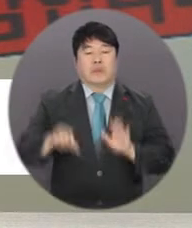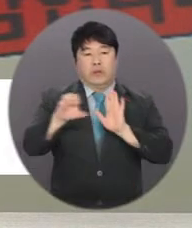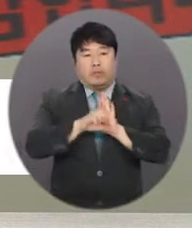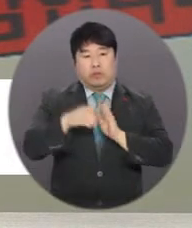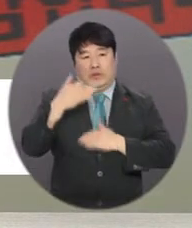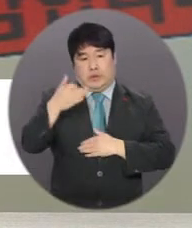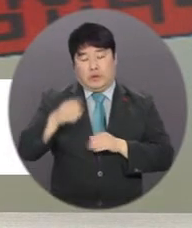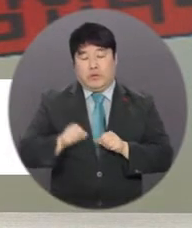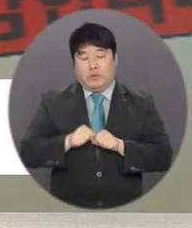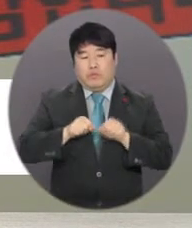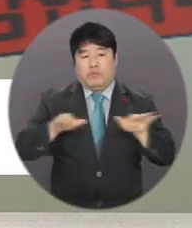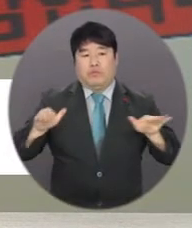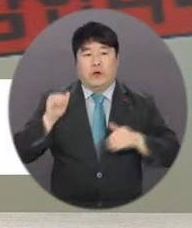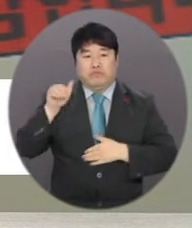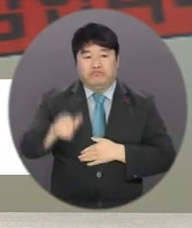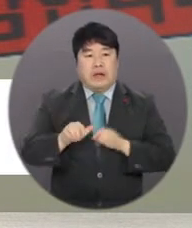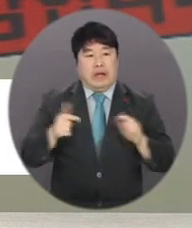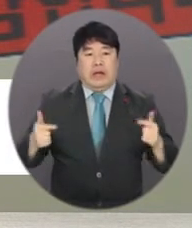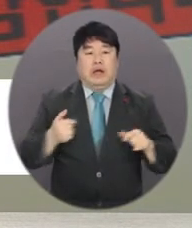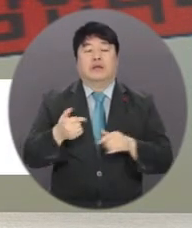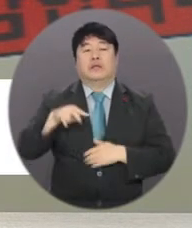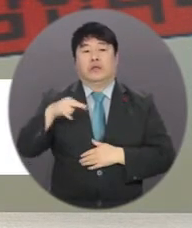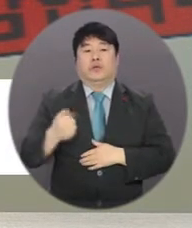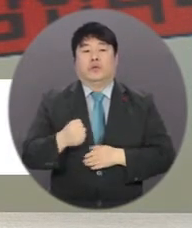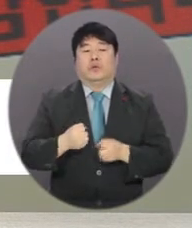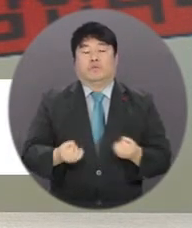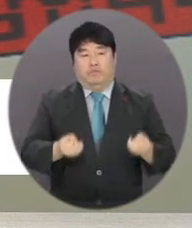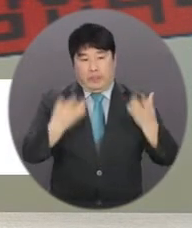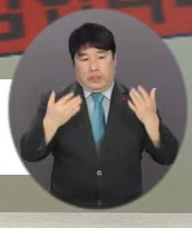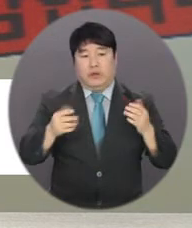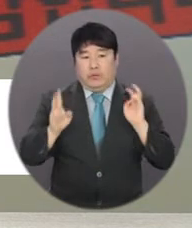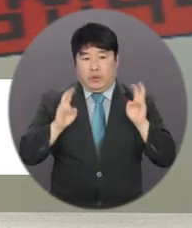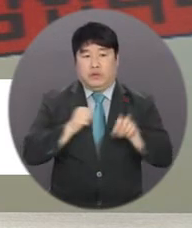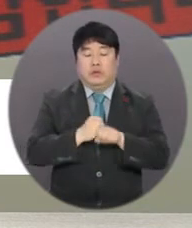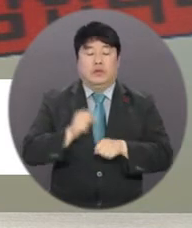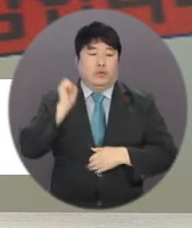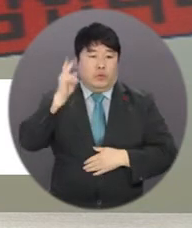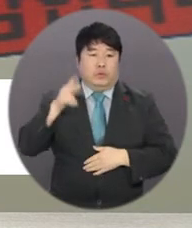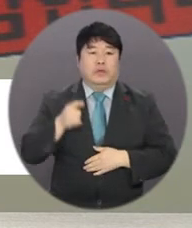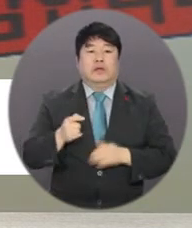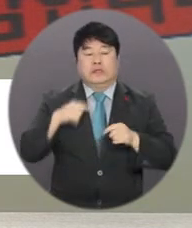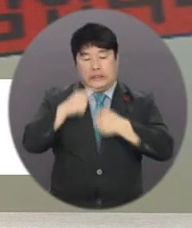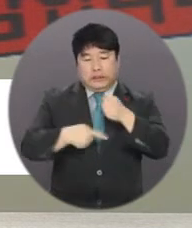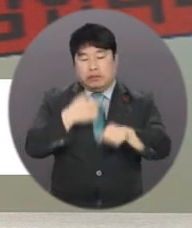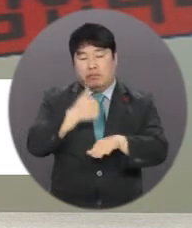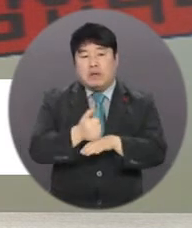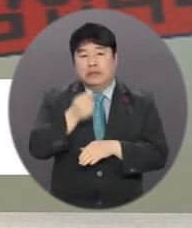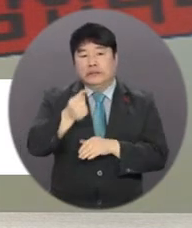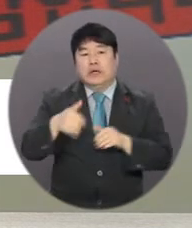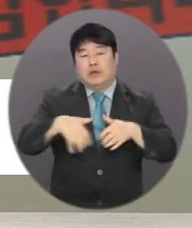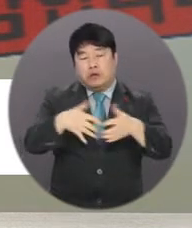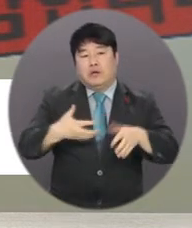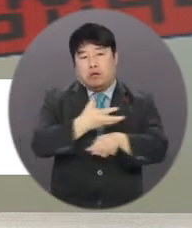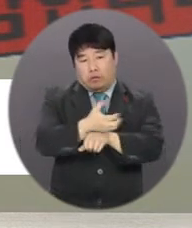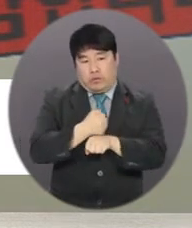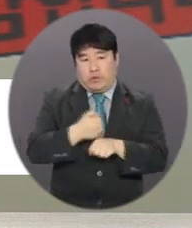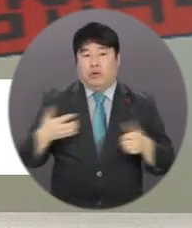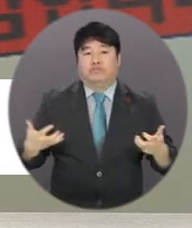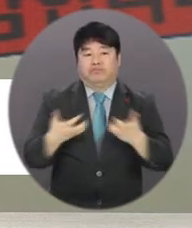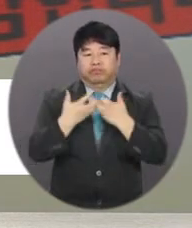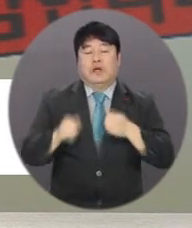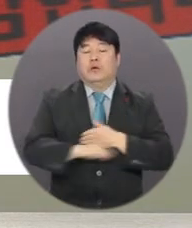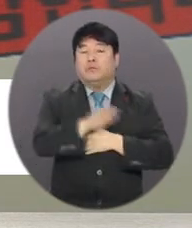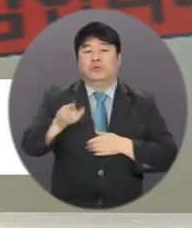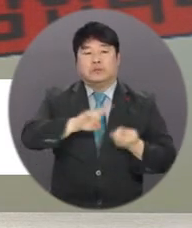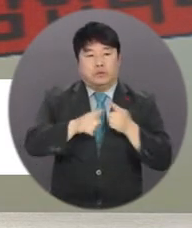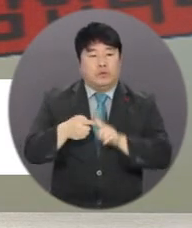코로나19 확산세가 꺾이지 않고 있는데도 파티 업체나 호텔에는 연말 소규모 모임 예약이 꽉 차 있습니다.